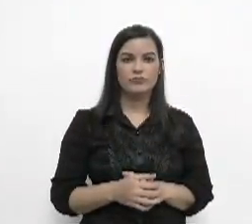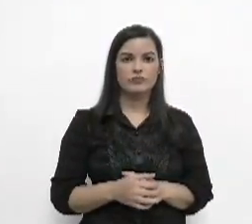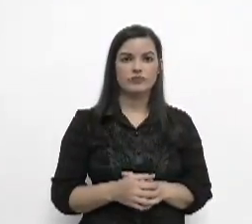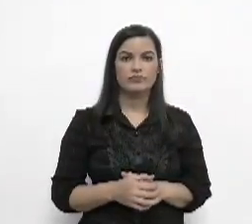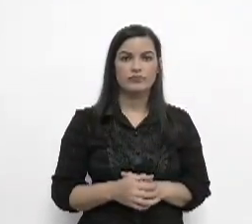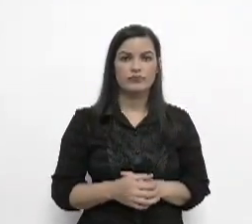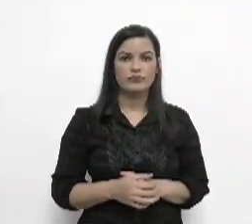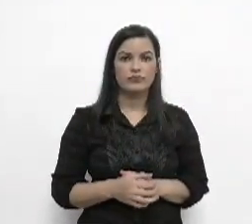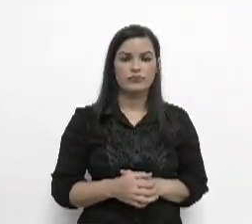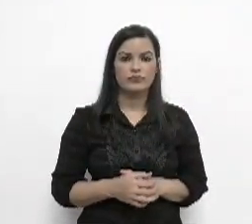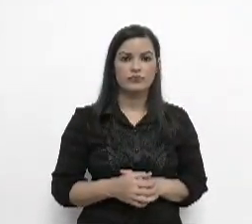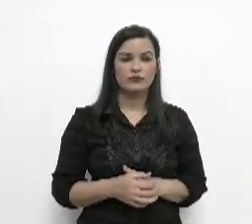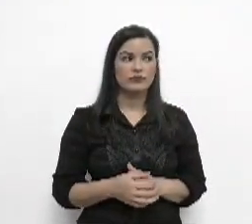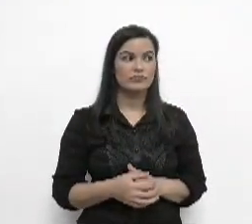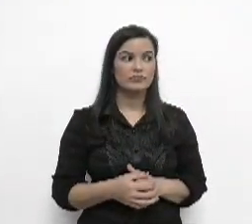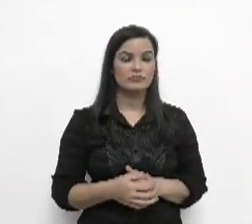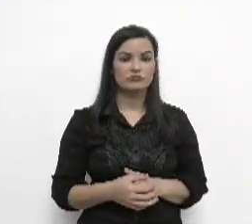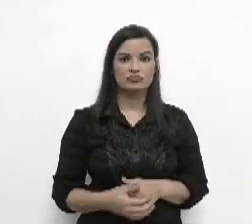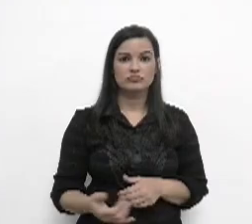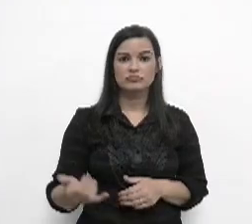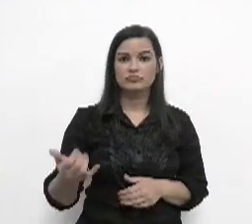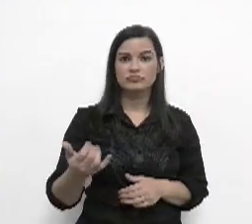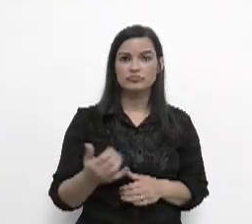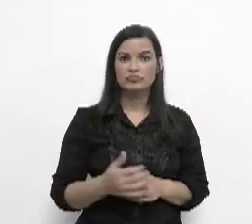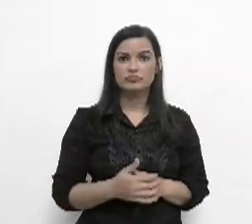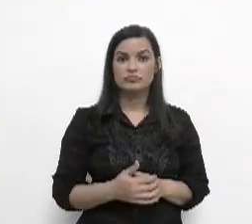하나님만 주목했다는 이야기입니다. Dizer que ele orou